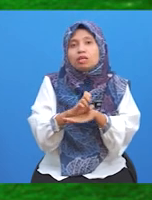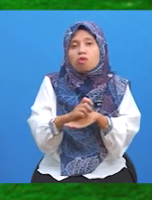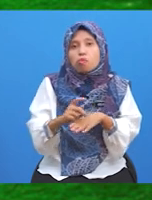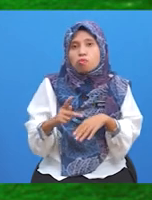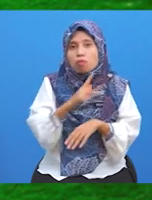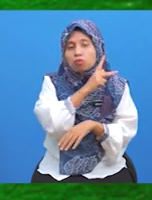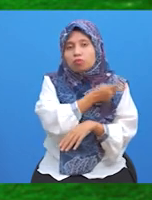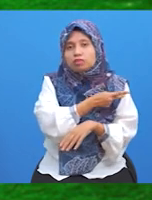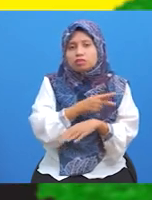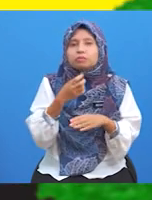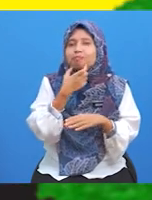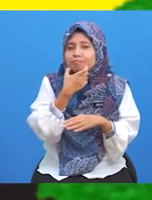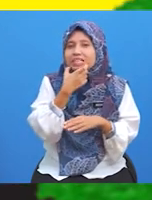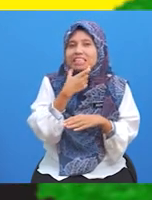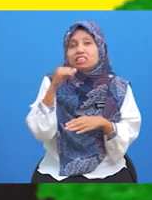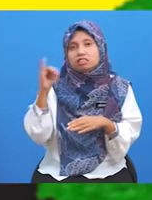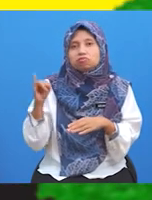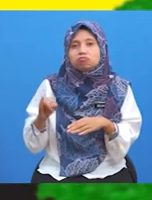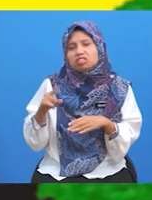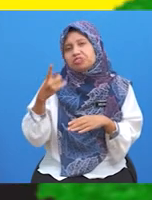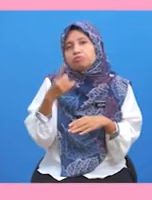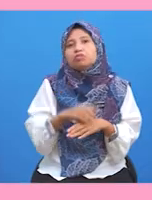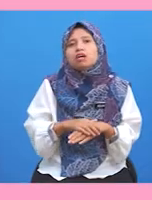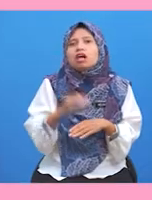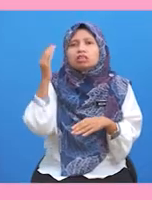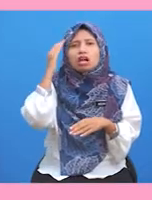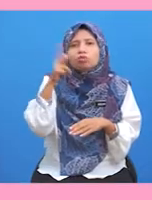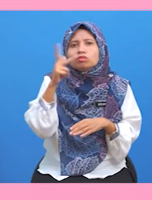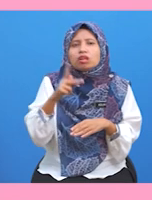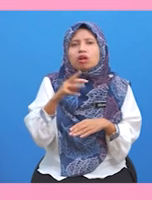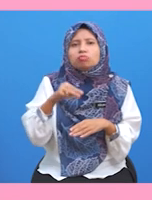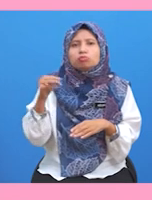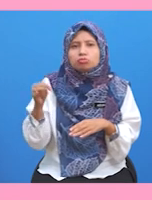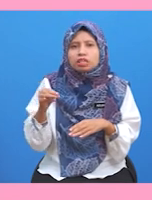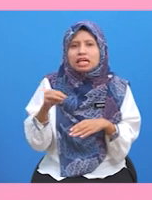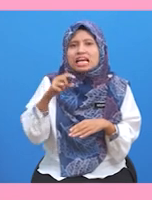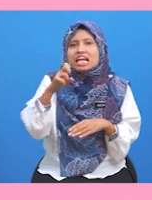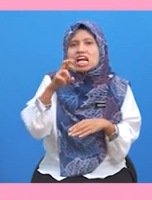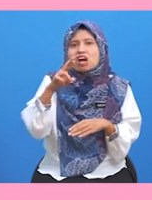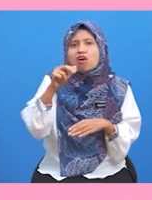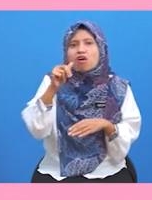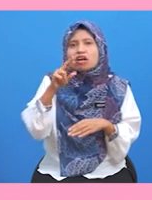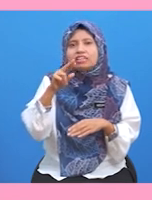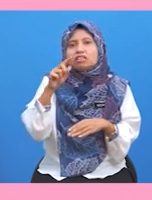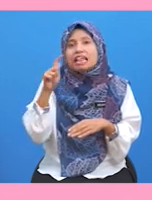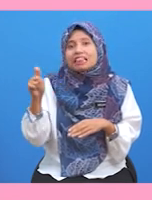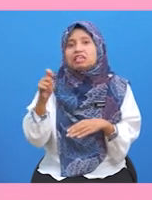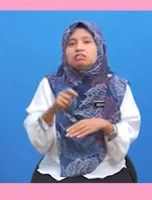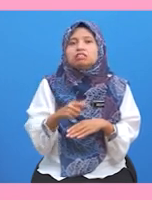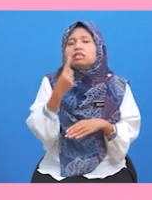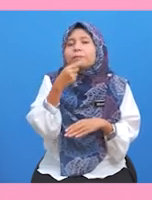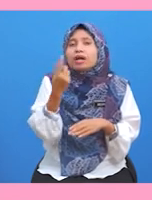British semata-mata. Tahukah murid-murid siapakah Gerard T. McBrien? Hal ini